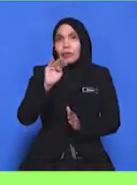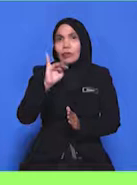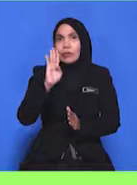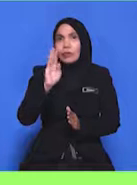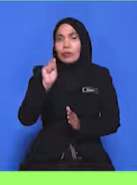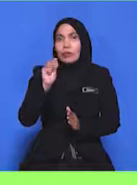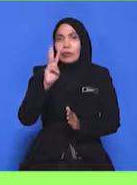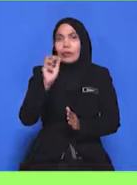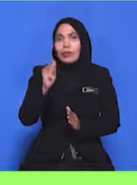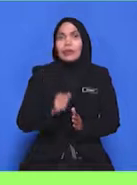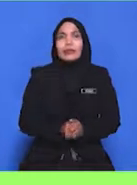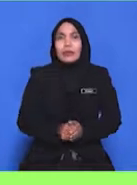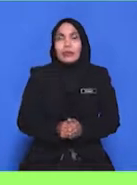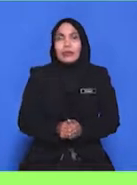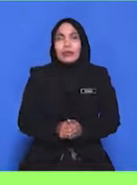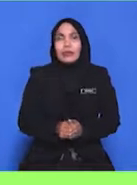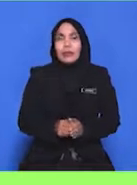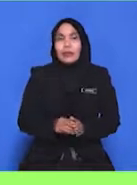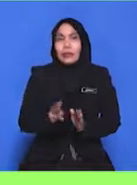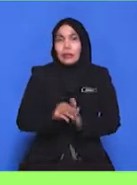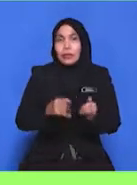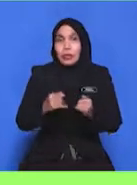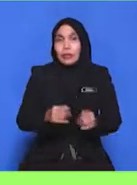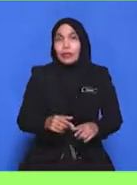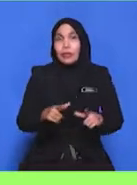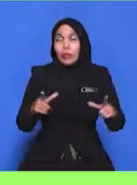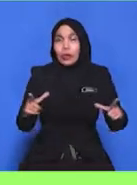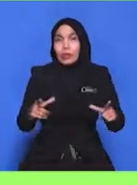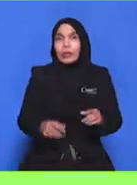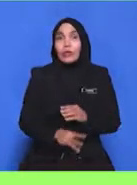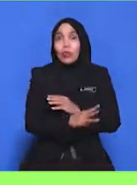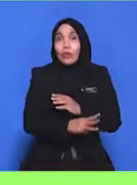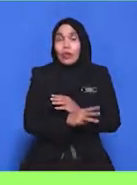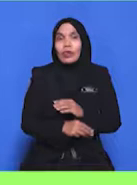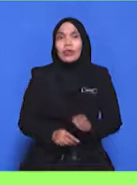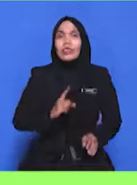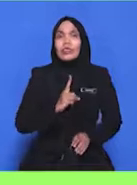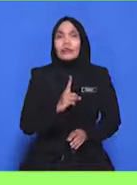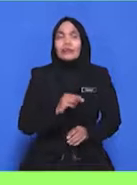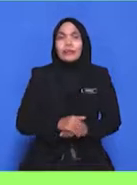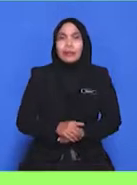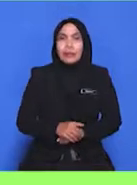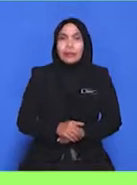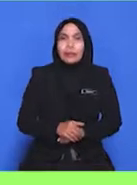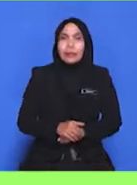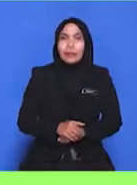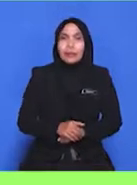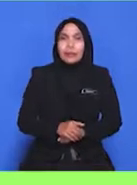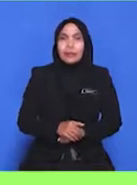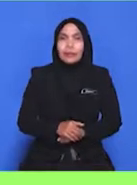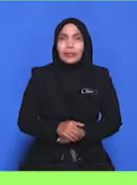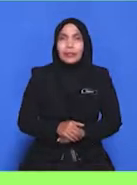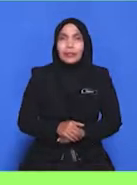di Rom, China, India, Afrika Utara dan Eropah.